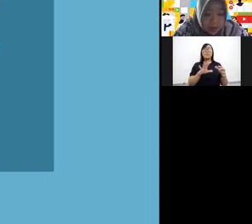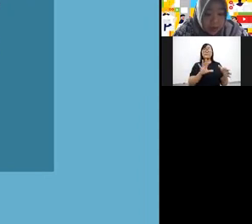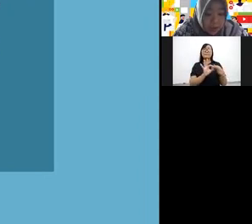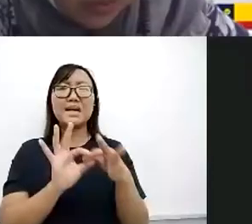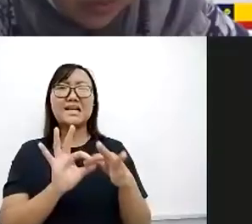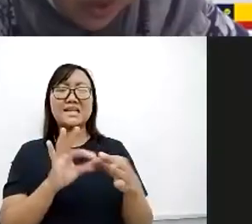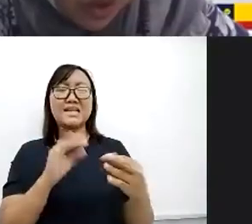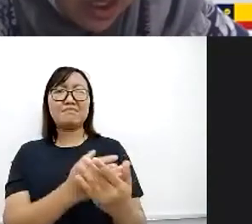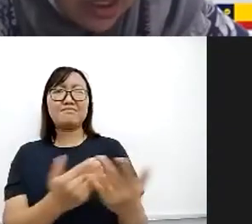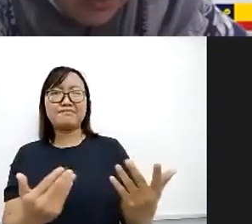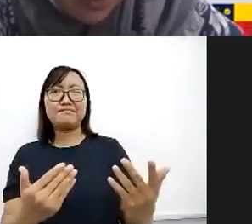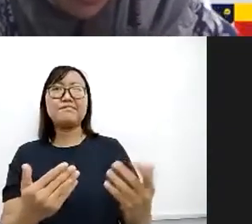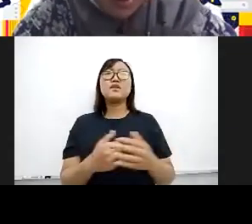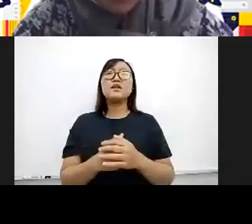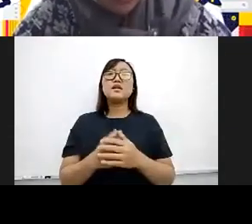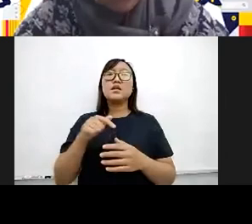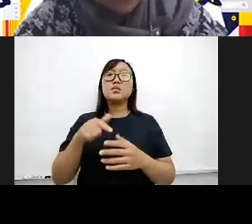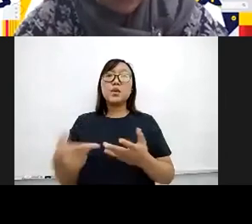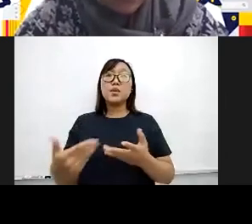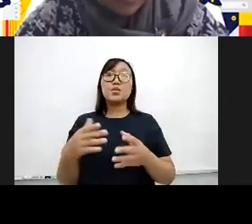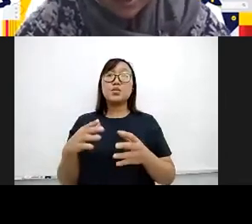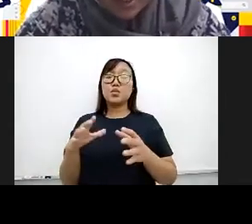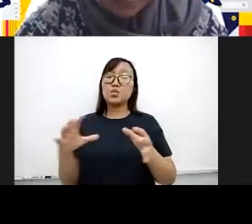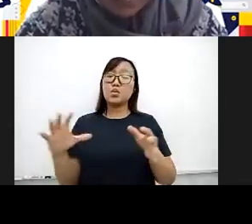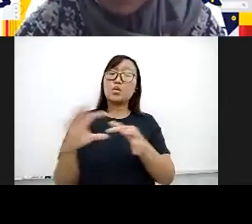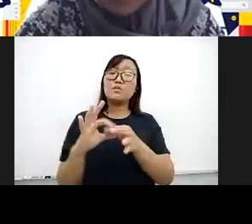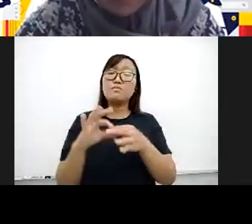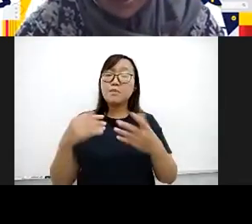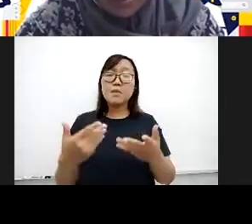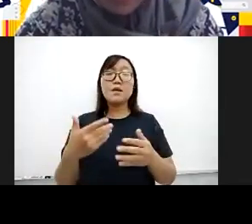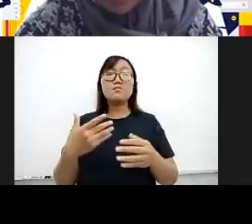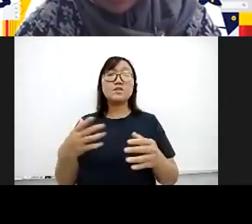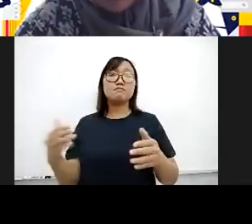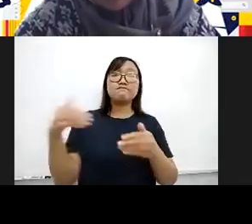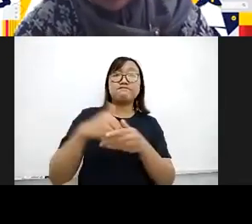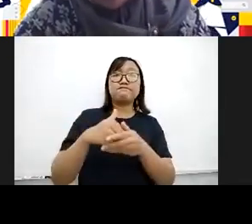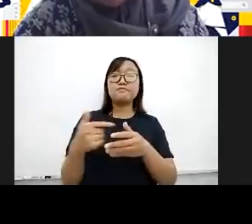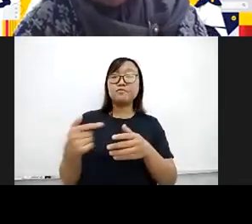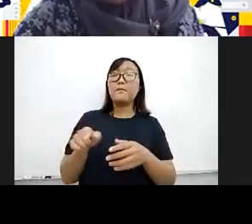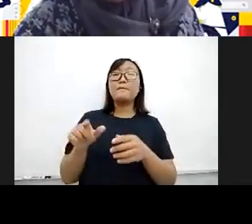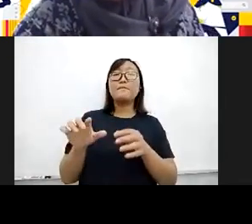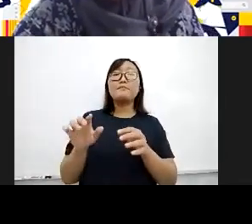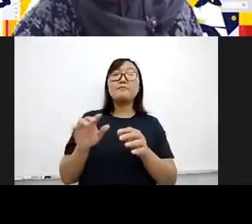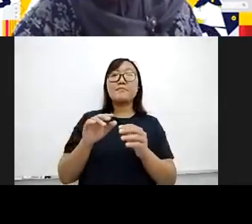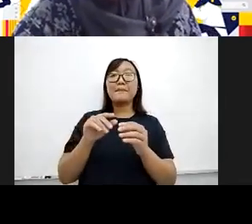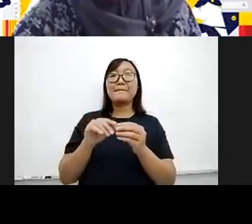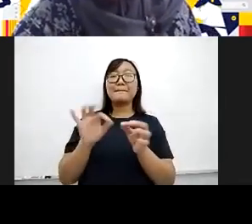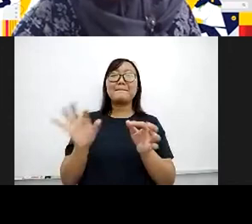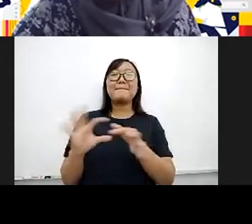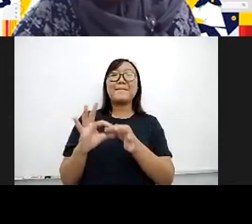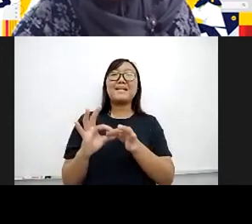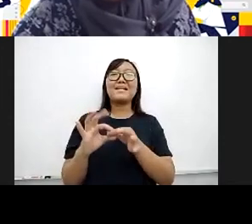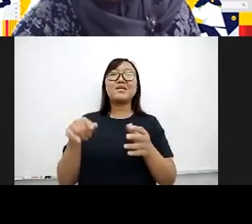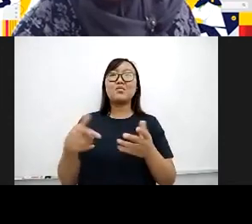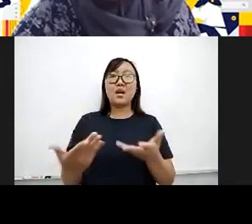sekaligus juga untuk mengkoordinasikan bentuk kontribusi apa yang dapat dilaksanakan oleh Mitra tersebut Taipei dan